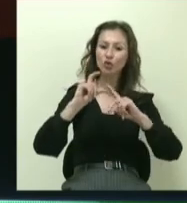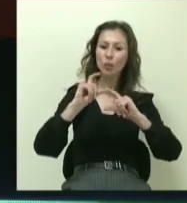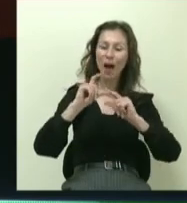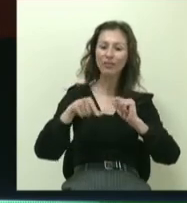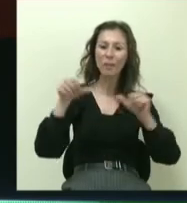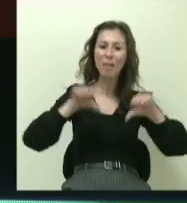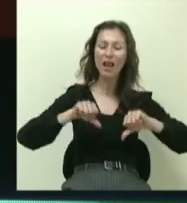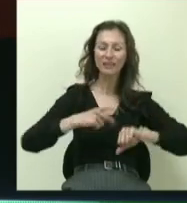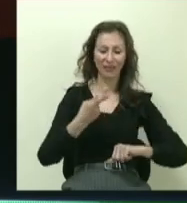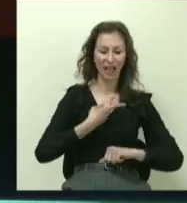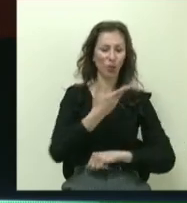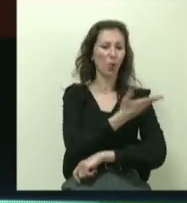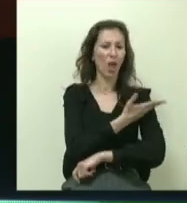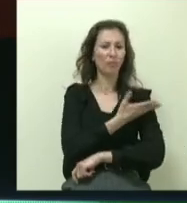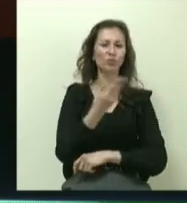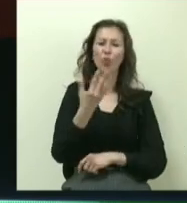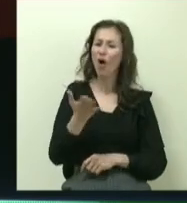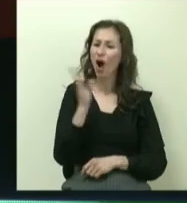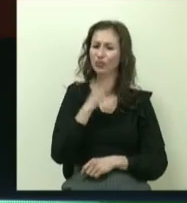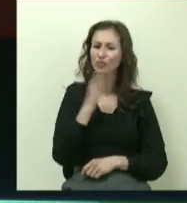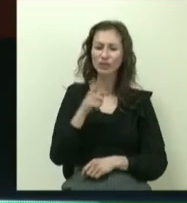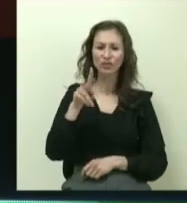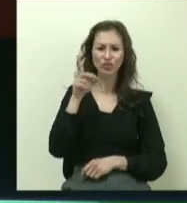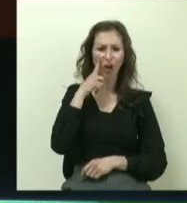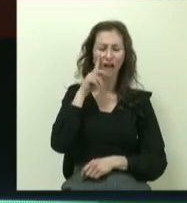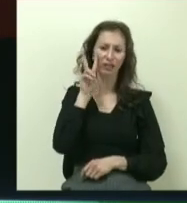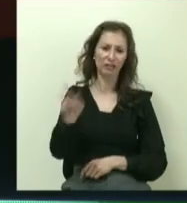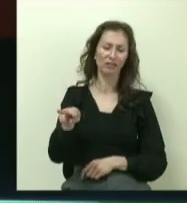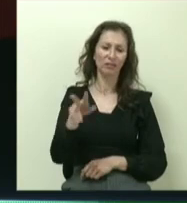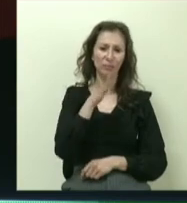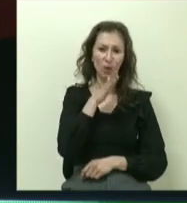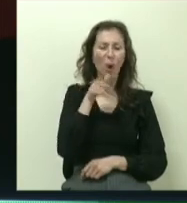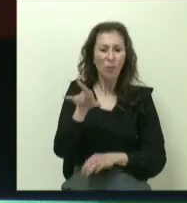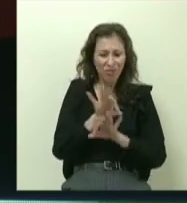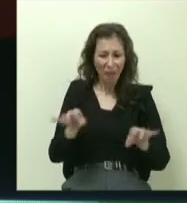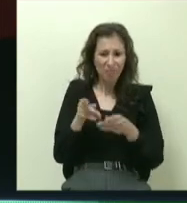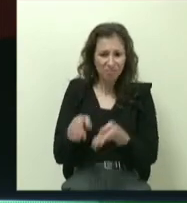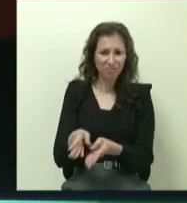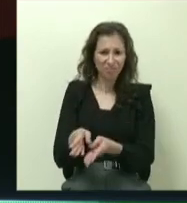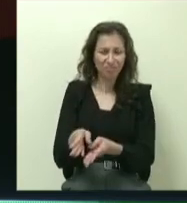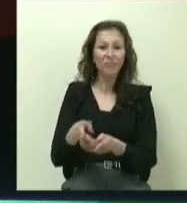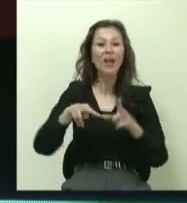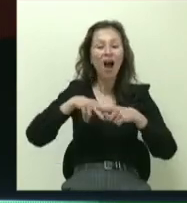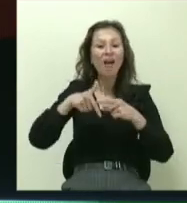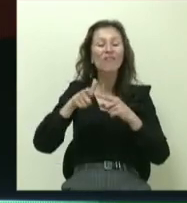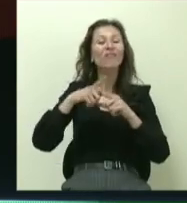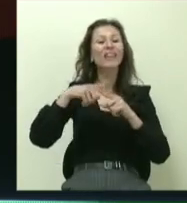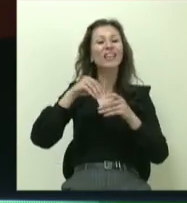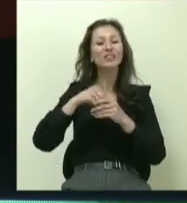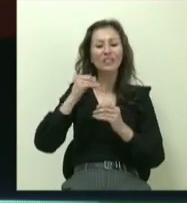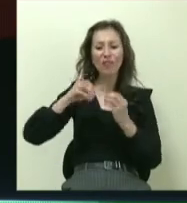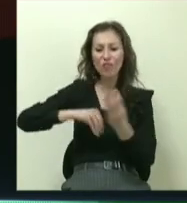maalesef kendi ülkemizde acı acı tanıklık ettik Bu tam bu noktada Ben afet ve felaket